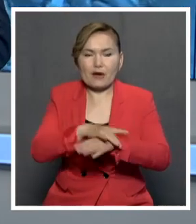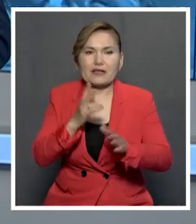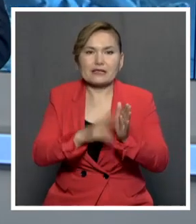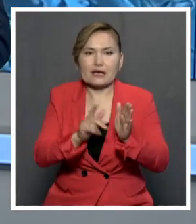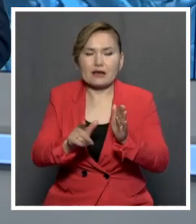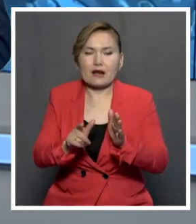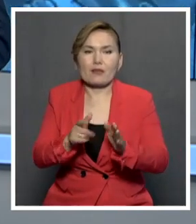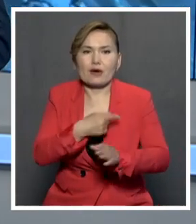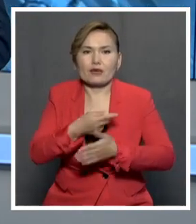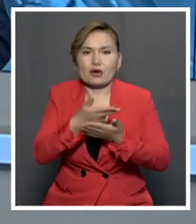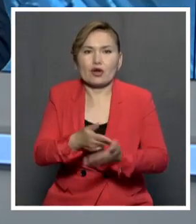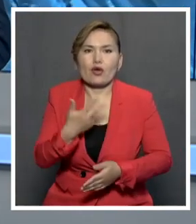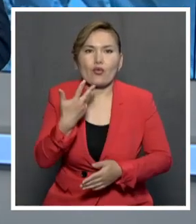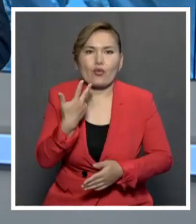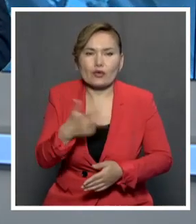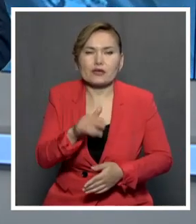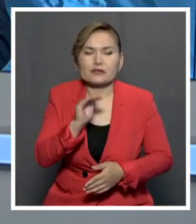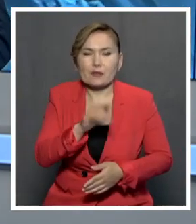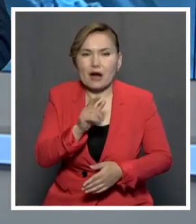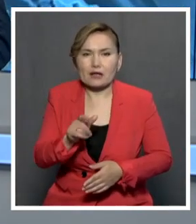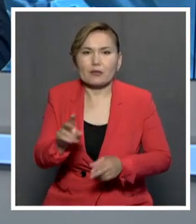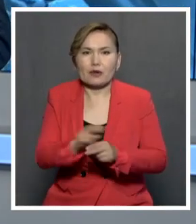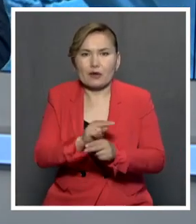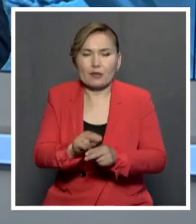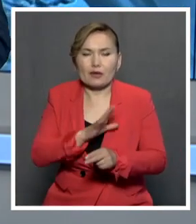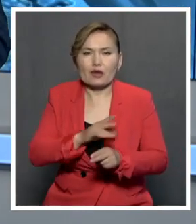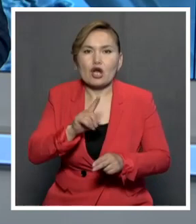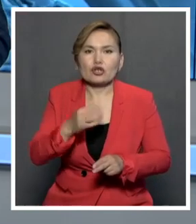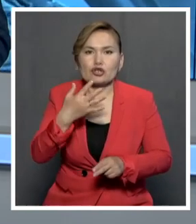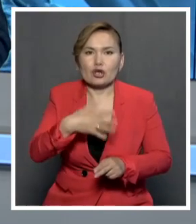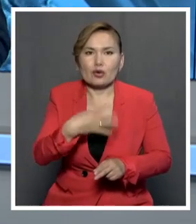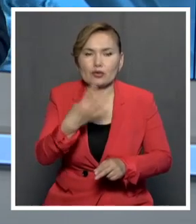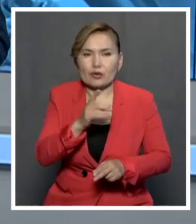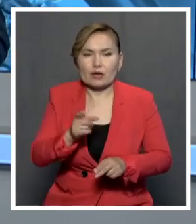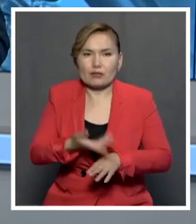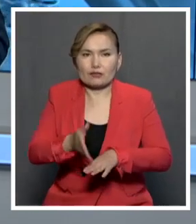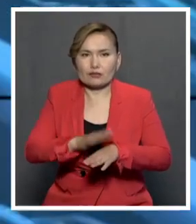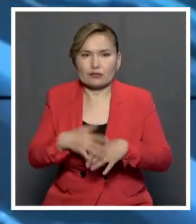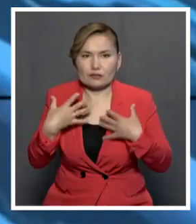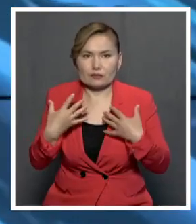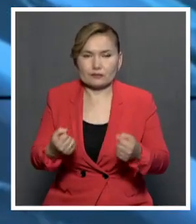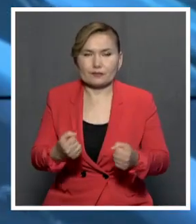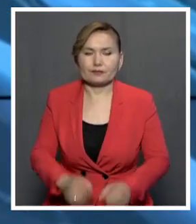Қазір 30 мыңнан астам адам емделіп жатыр. Олардың 154-нің жағдайы өте ауыр.